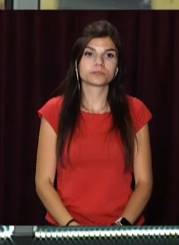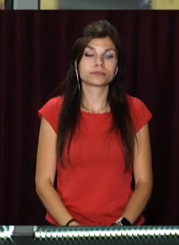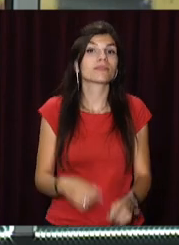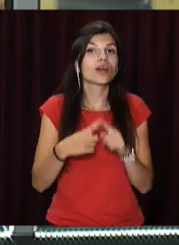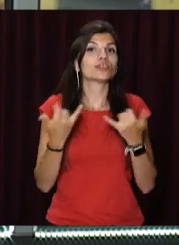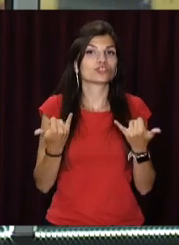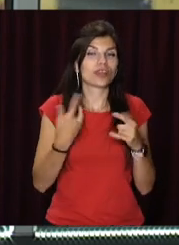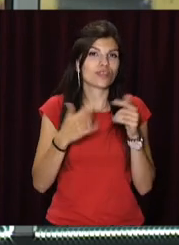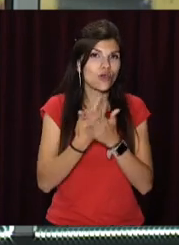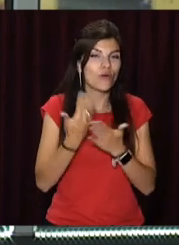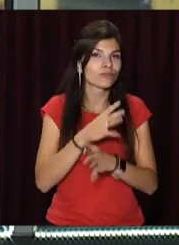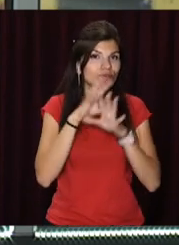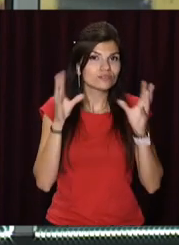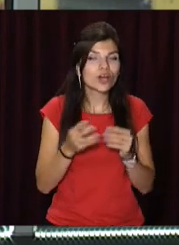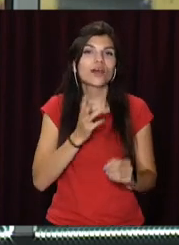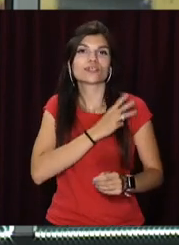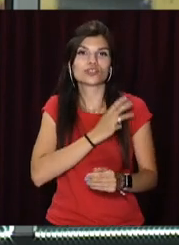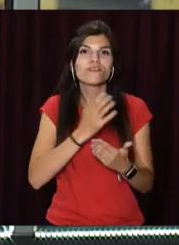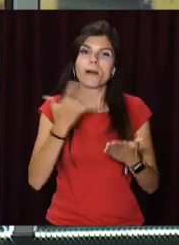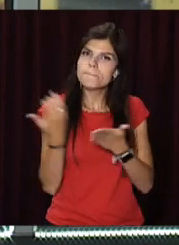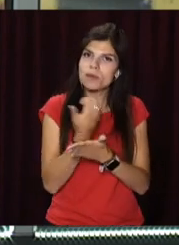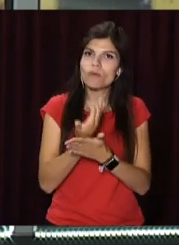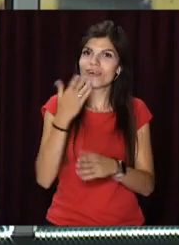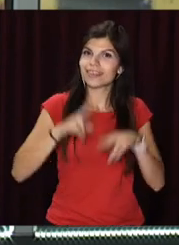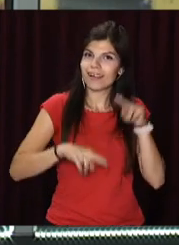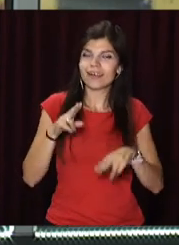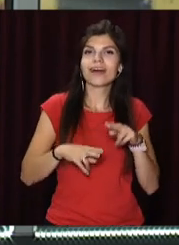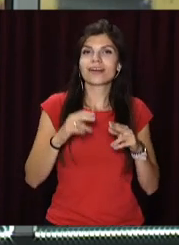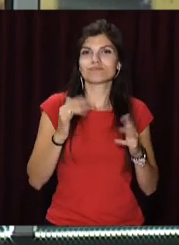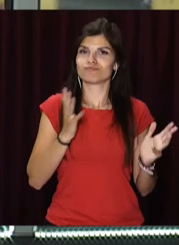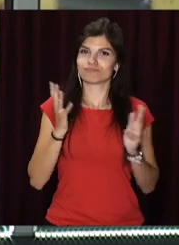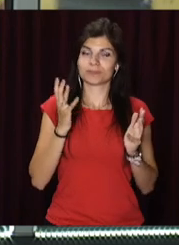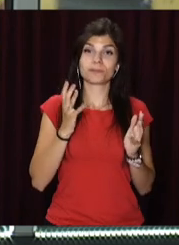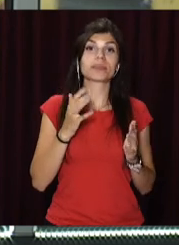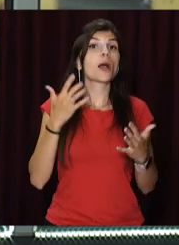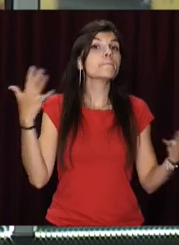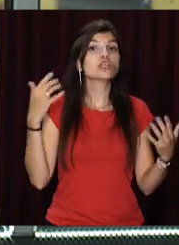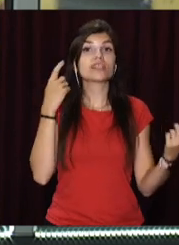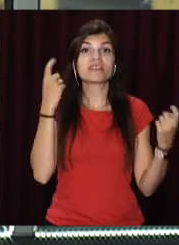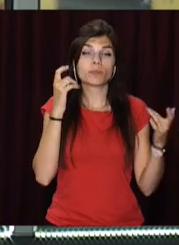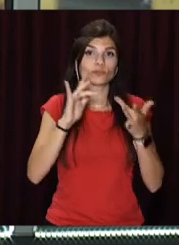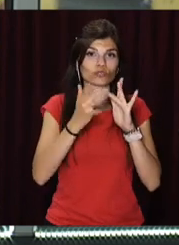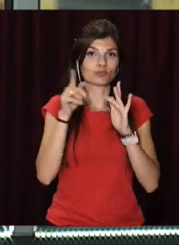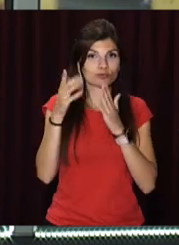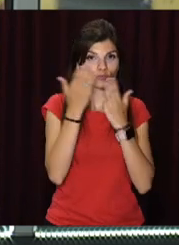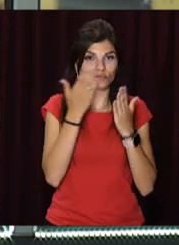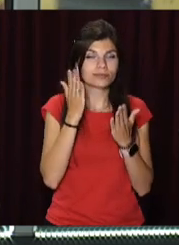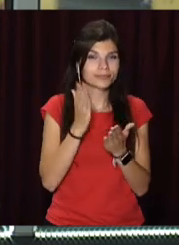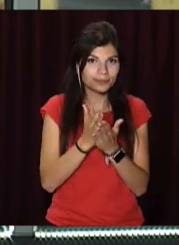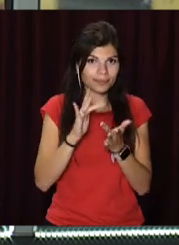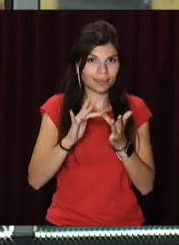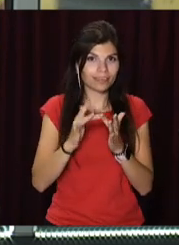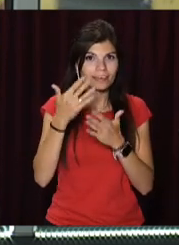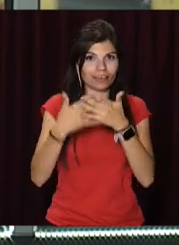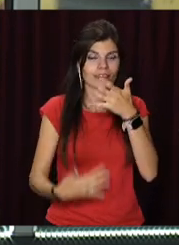І це були всі новини на цю годину. Бажаю переможного вам настрою та наснаги. Більше інформації читайте на нашому сайті